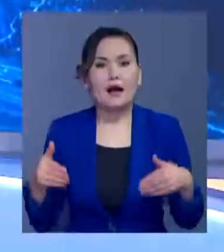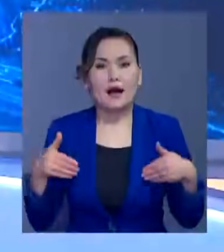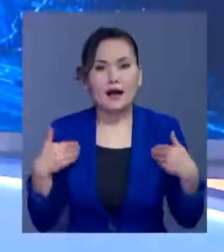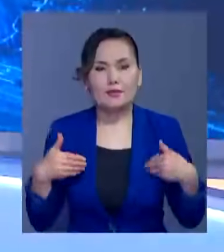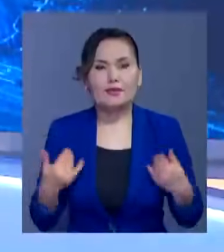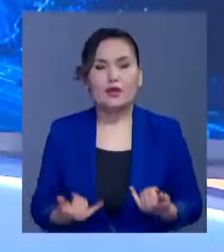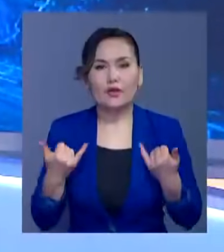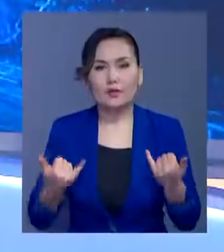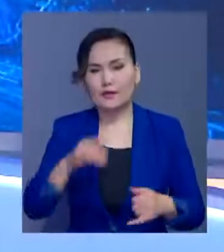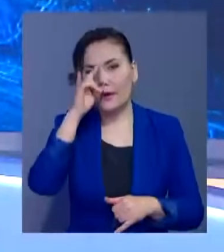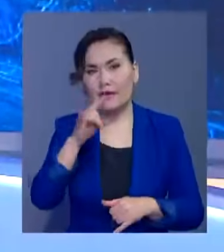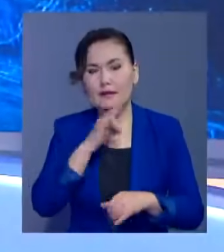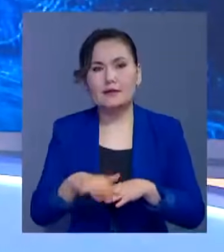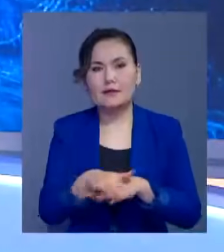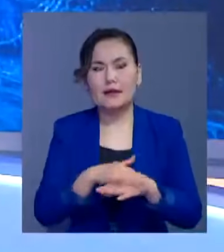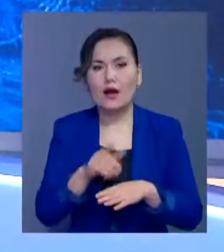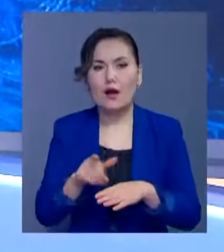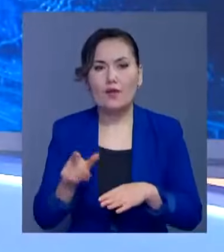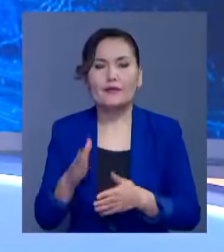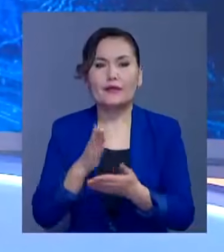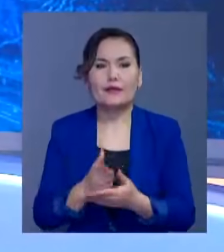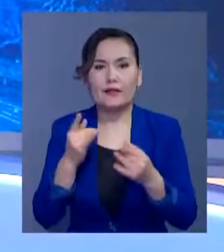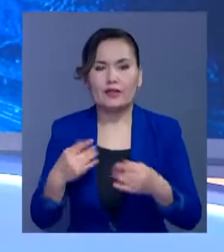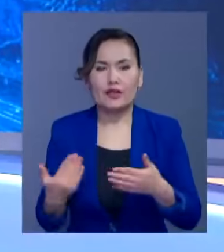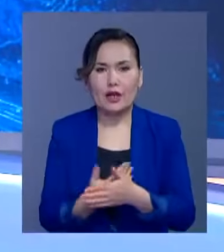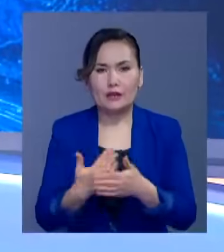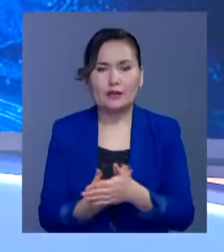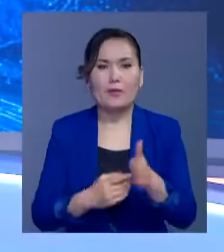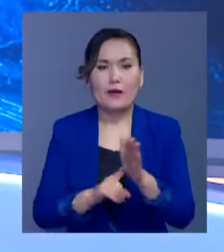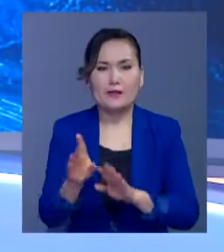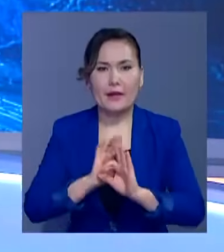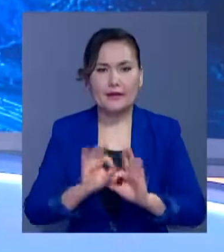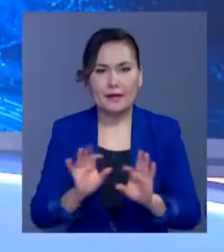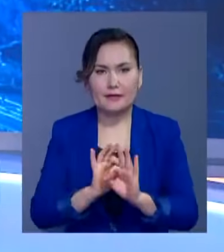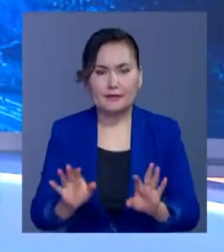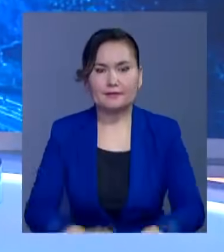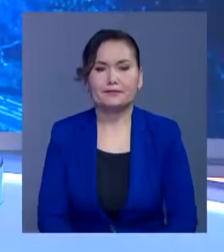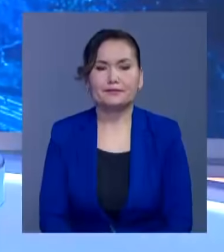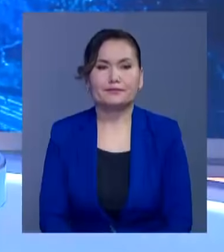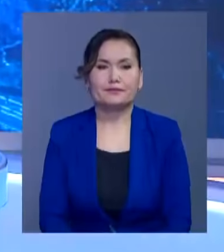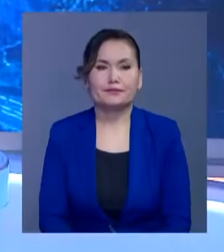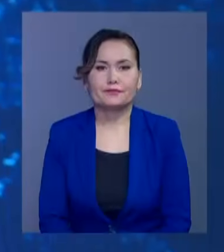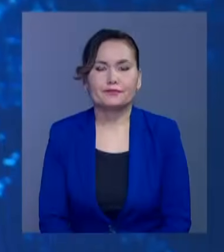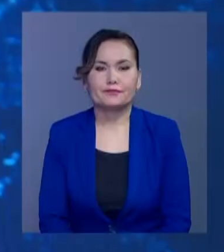Армысыздар, тікелей эфирде жаңалықтар уақыты. Сіздермен бірге Мақпал Асубайқызы және Самал Жантемір.